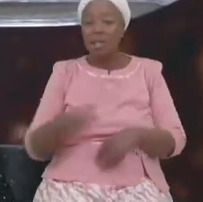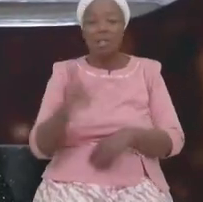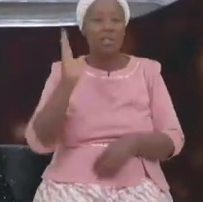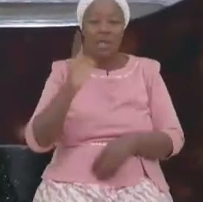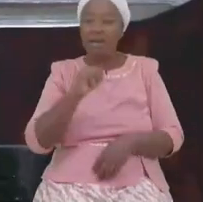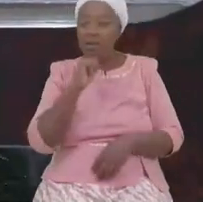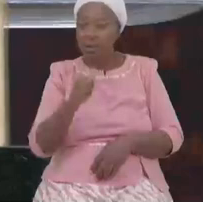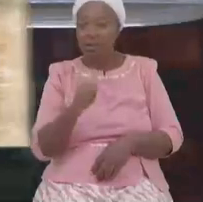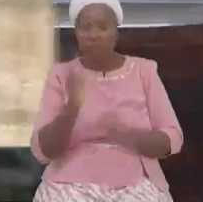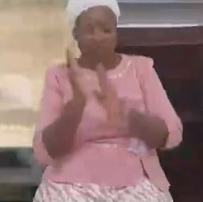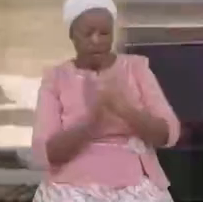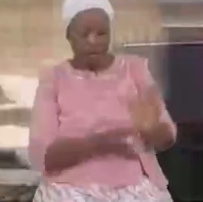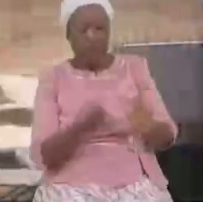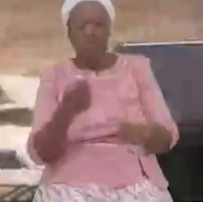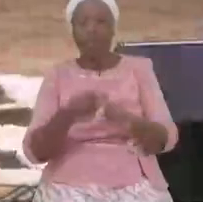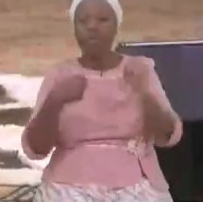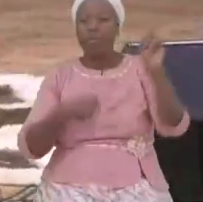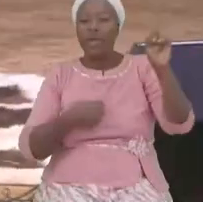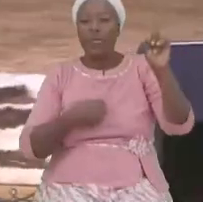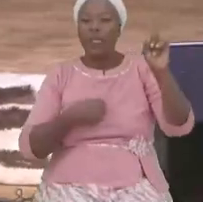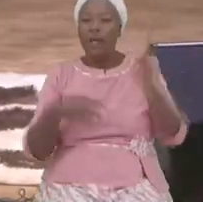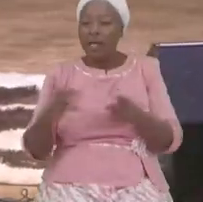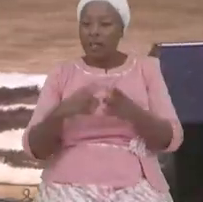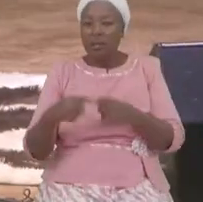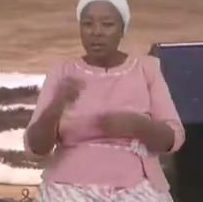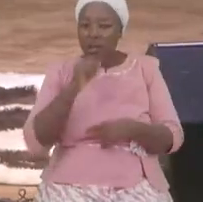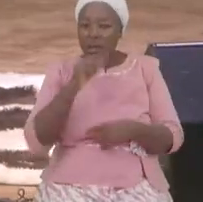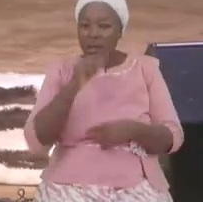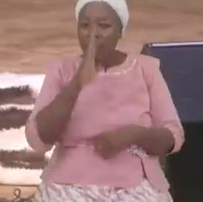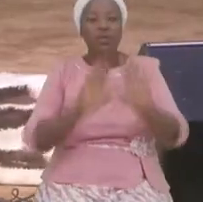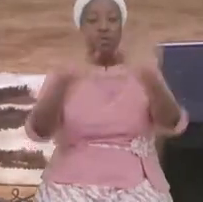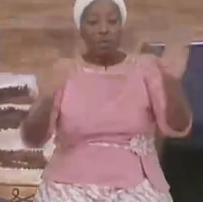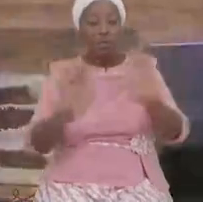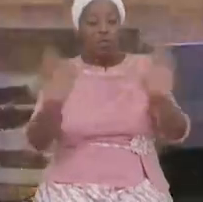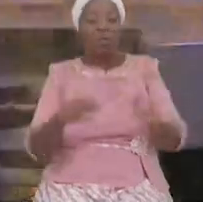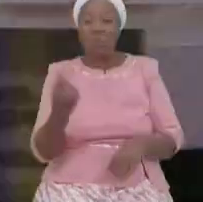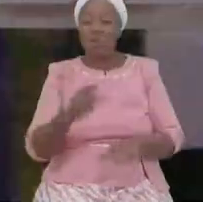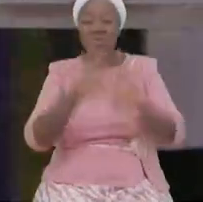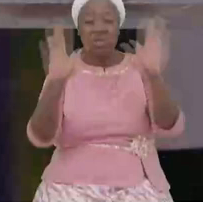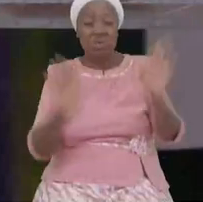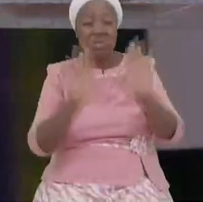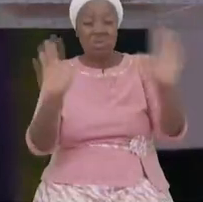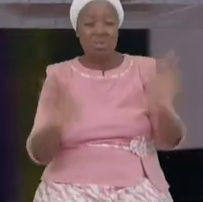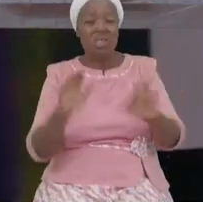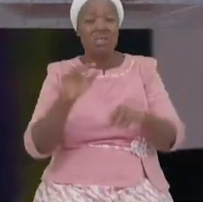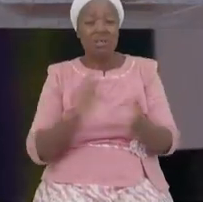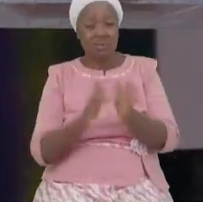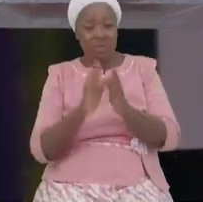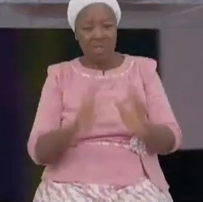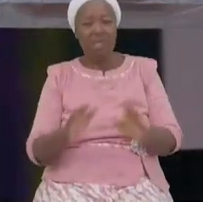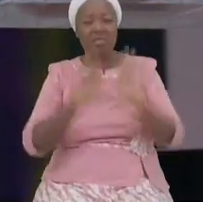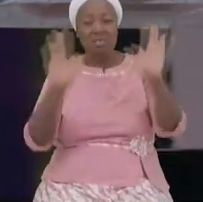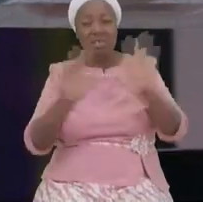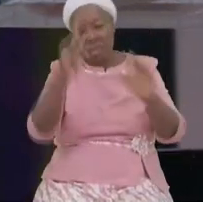afin qu'ils ne s'éloignent pas de moi. Tu ne seras pas un chrétien de dimanche seulement, croyant de dimanche seulement au